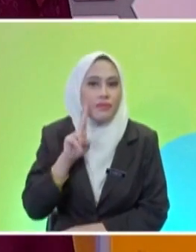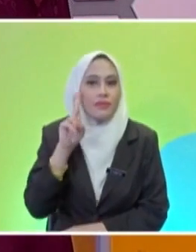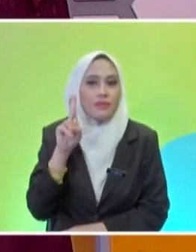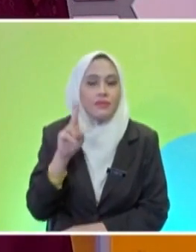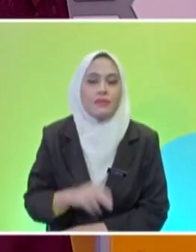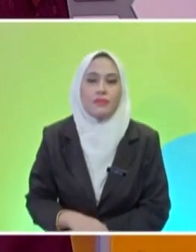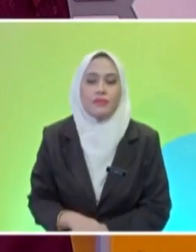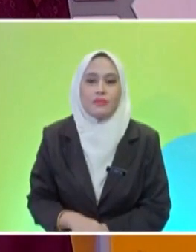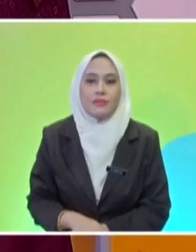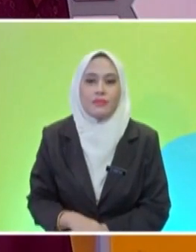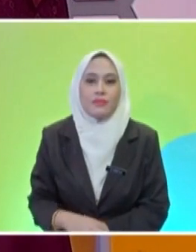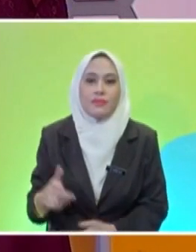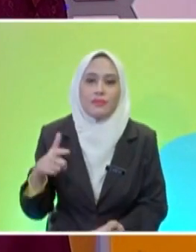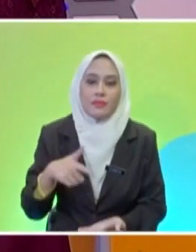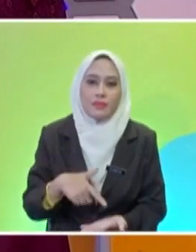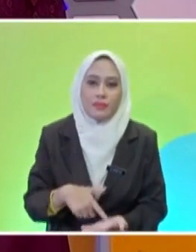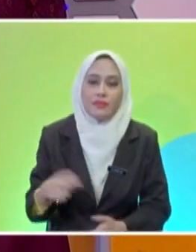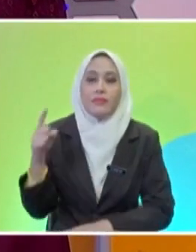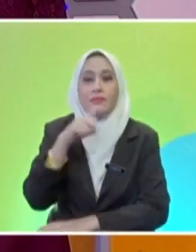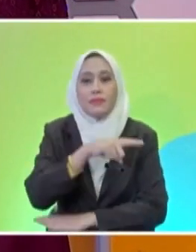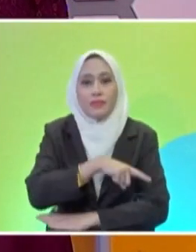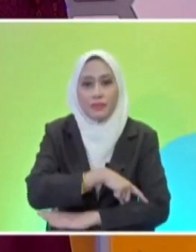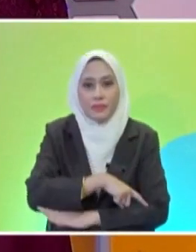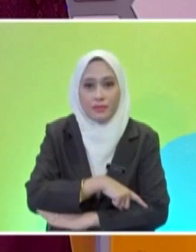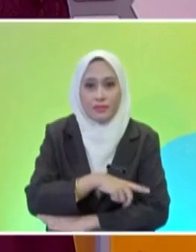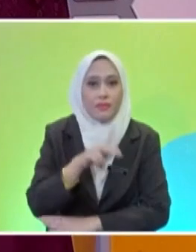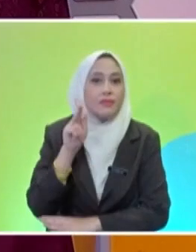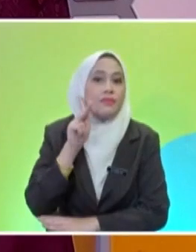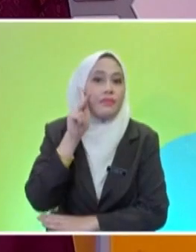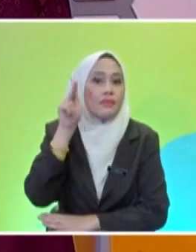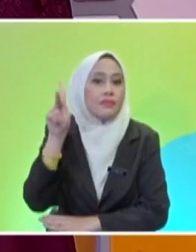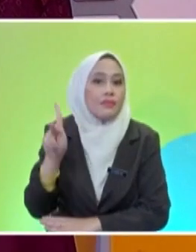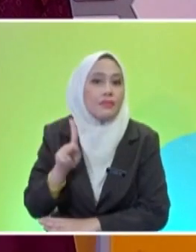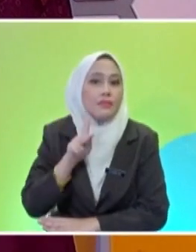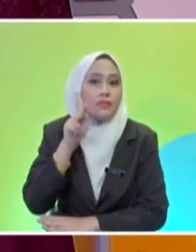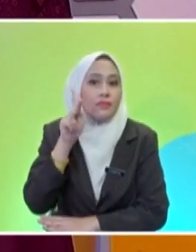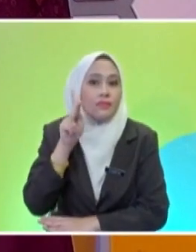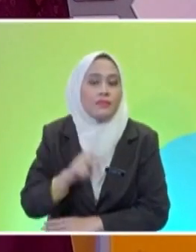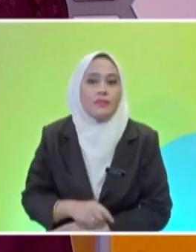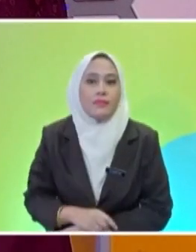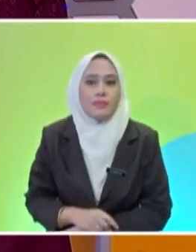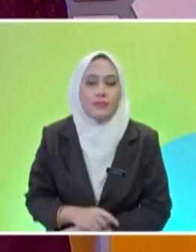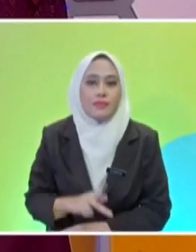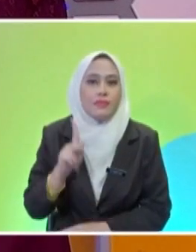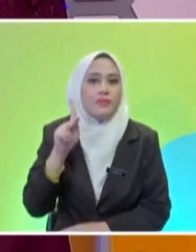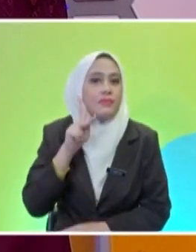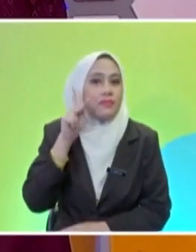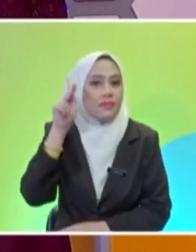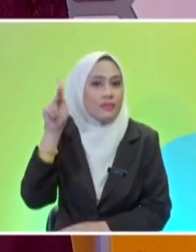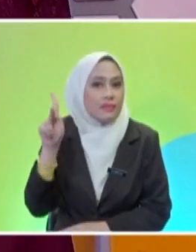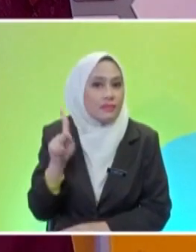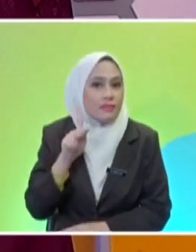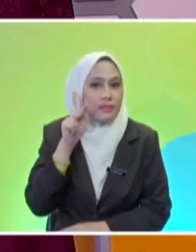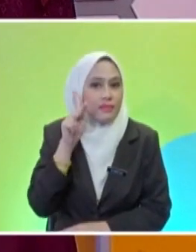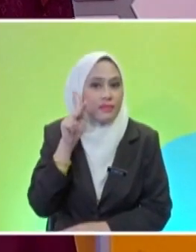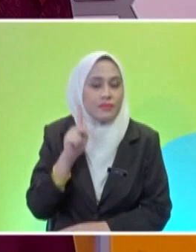Okey, yang seterusnya, hari Kamis. Hari Kamis.